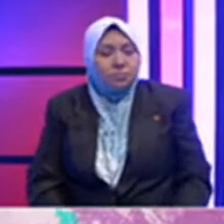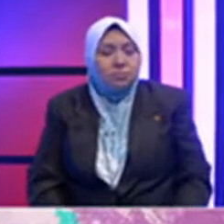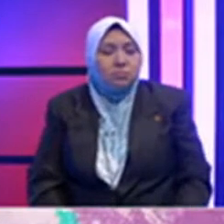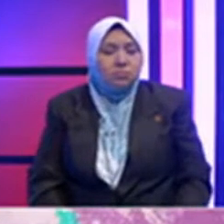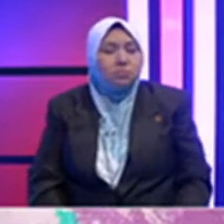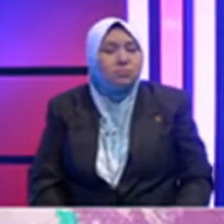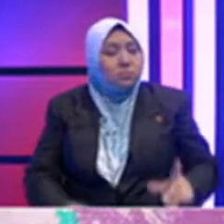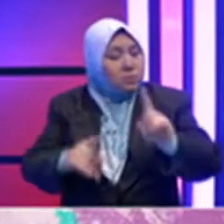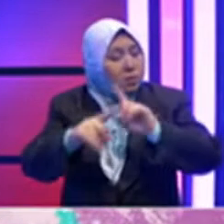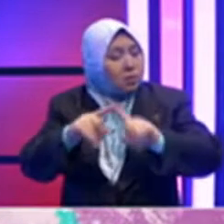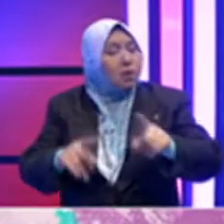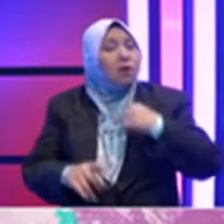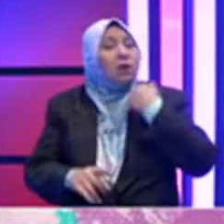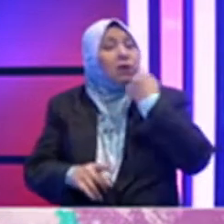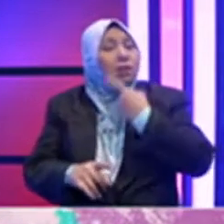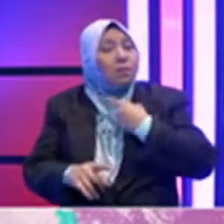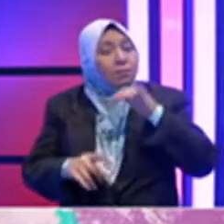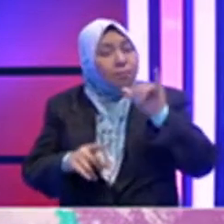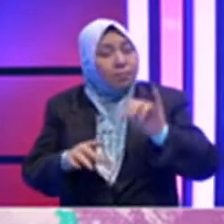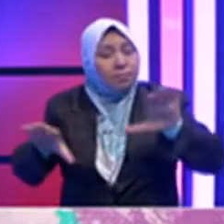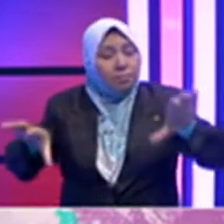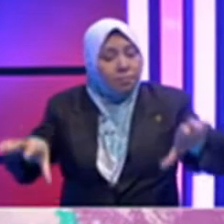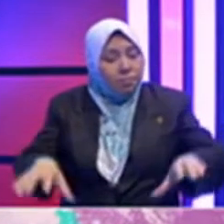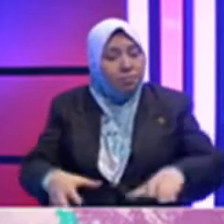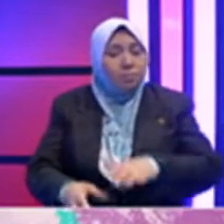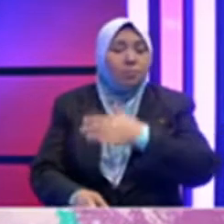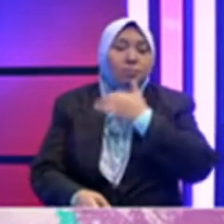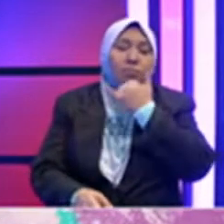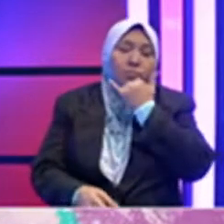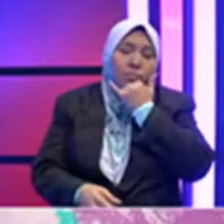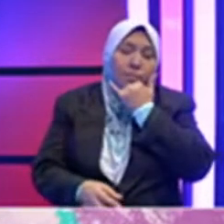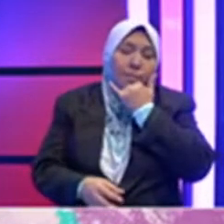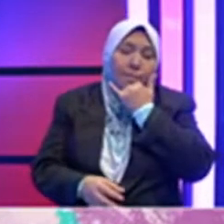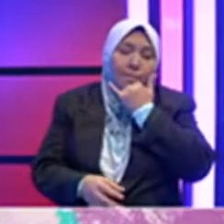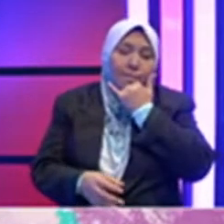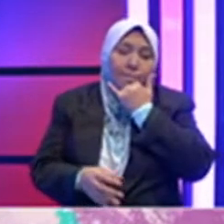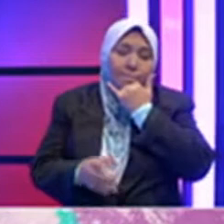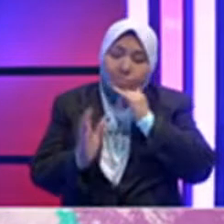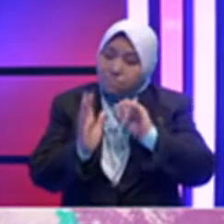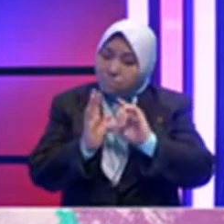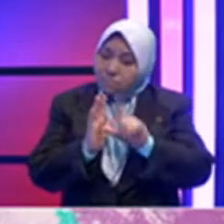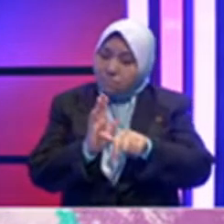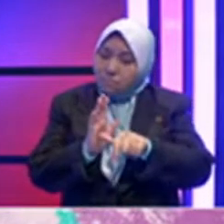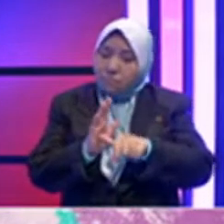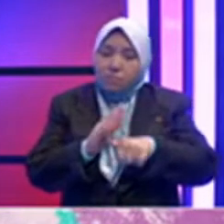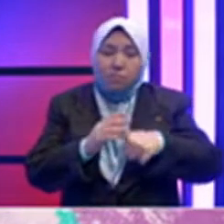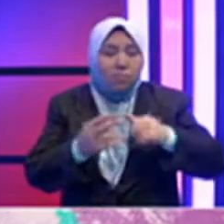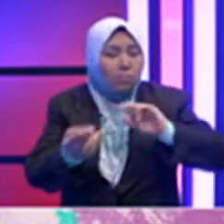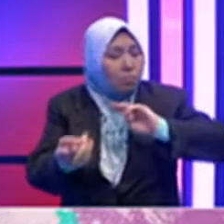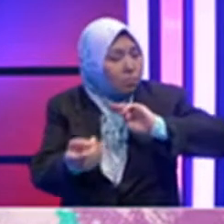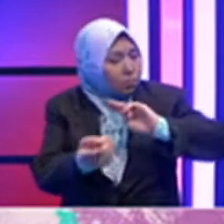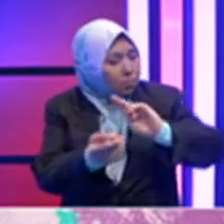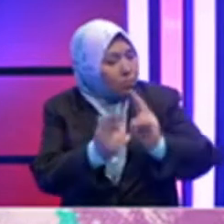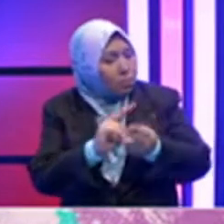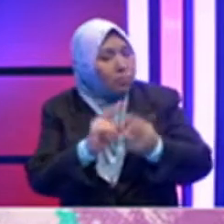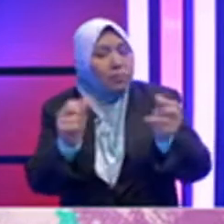إلا من ظلم ثم بدل